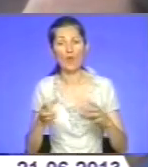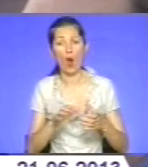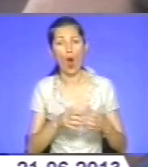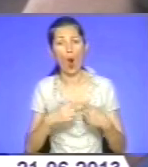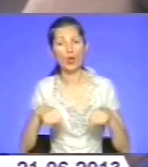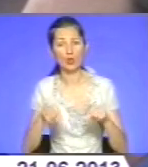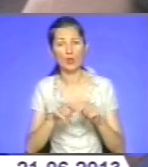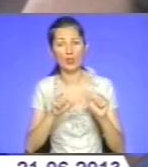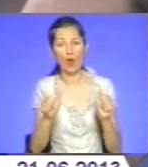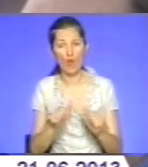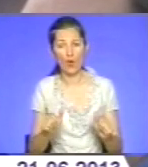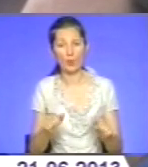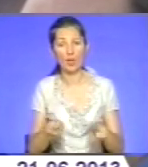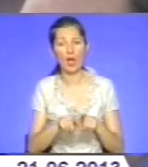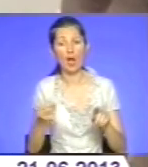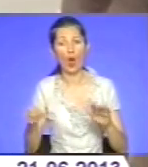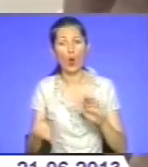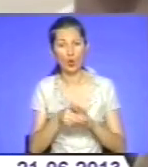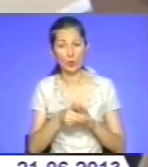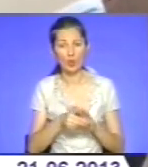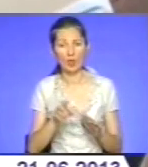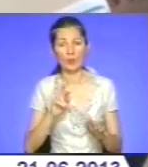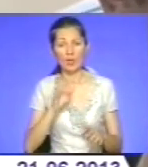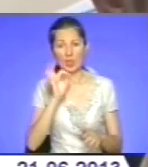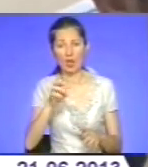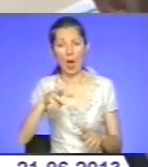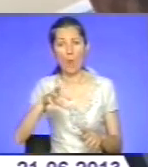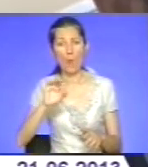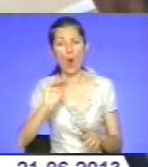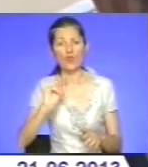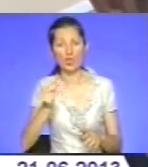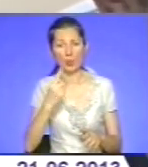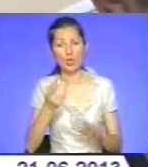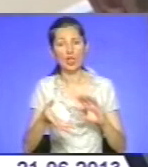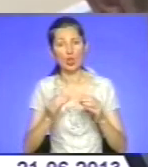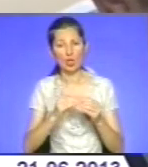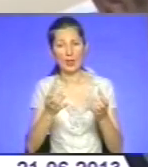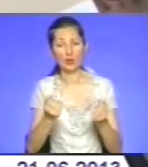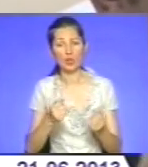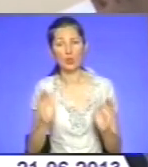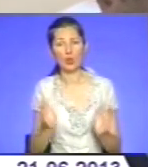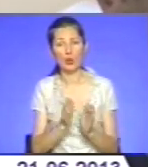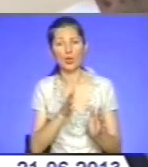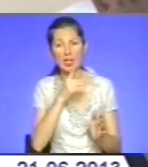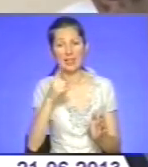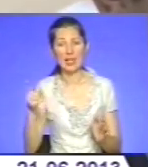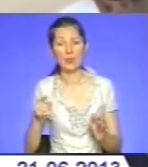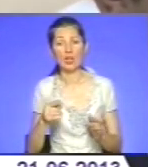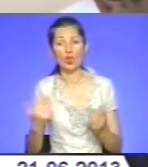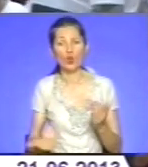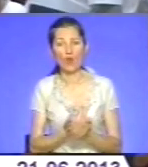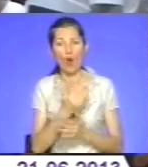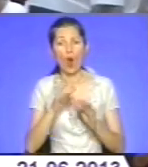Як наголосив прокурор області Геннадій Мовчан, перші результати, отримані за короткий проміжок дії нового Кримінально-процесуального кодексу України,